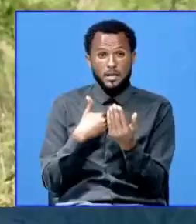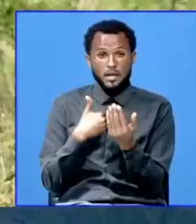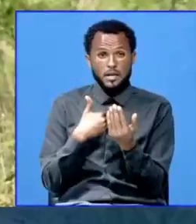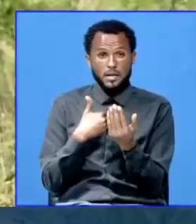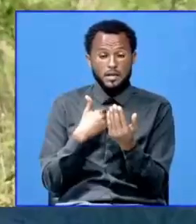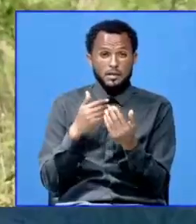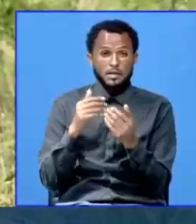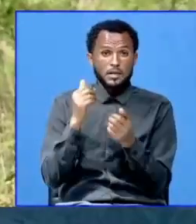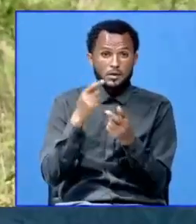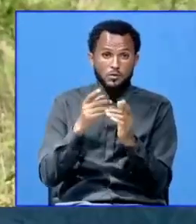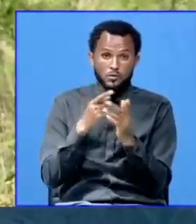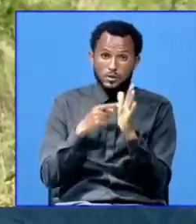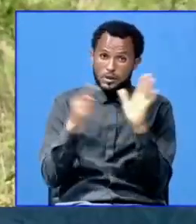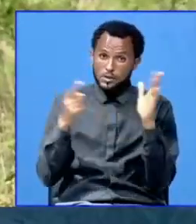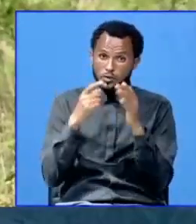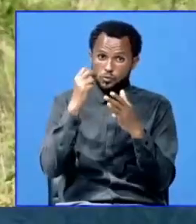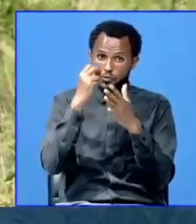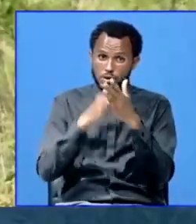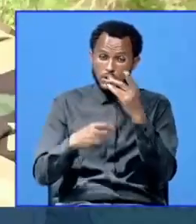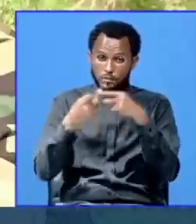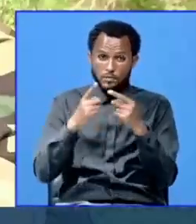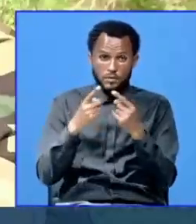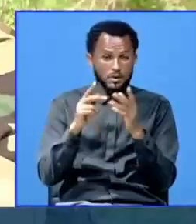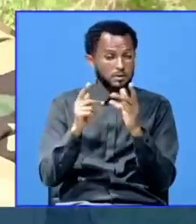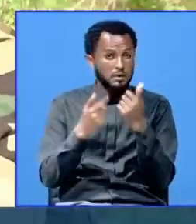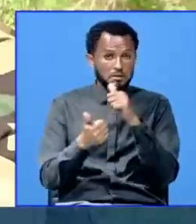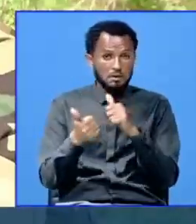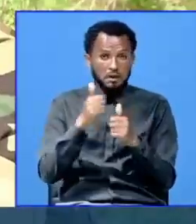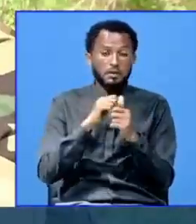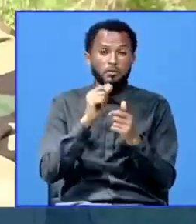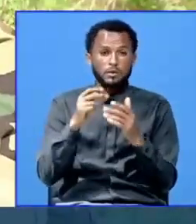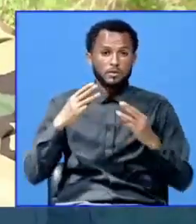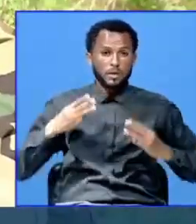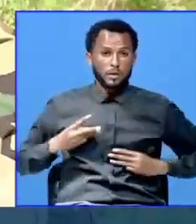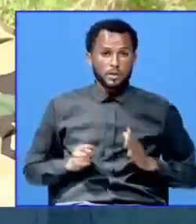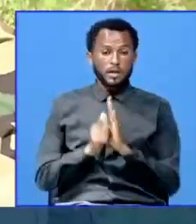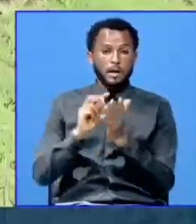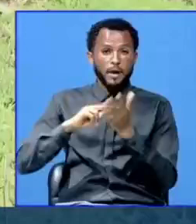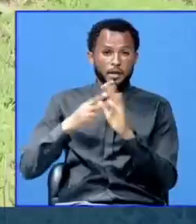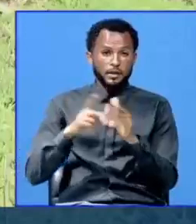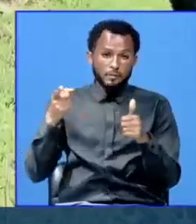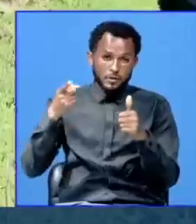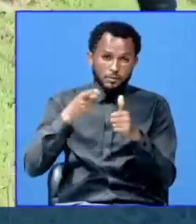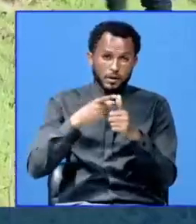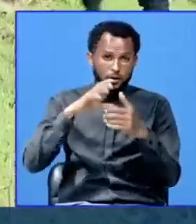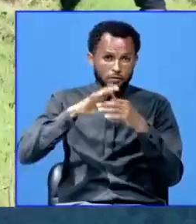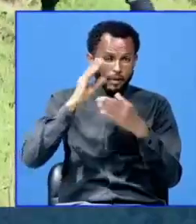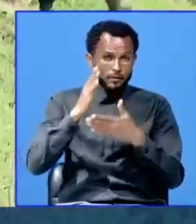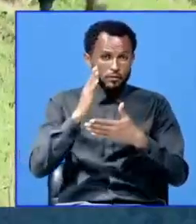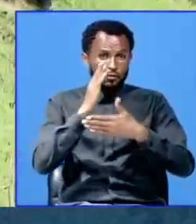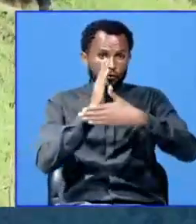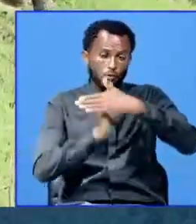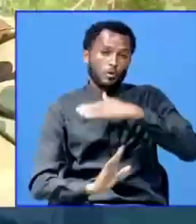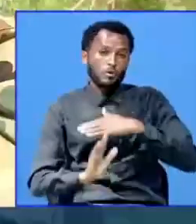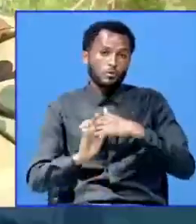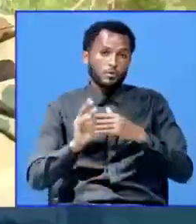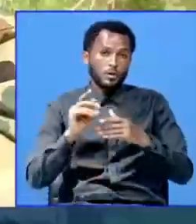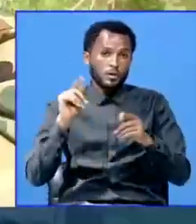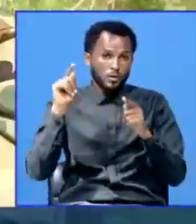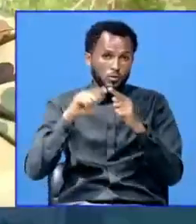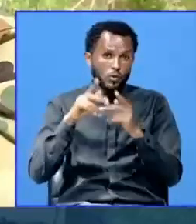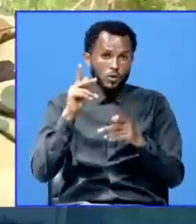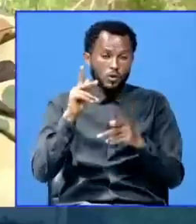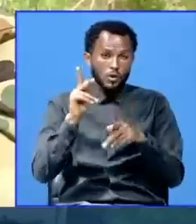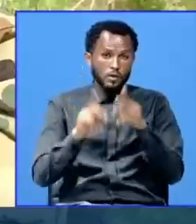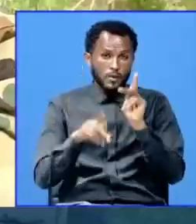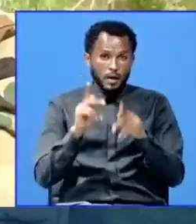هزا تقرأي دمار يوص يتكم زمس لترا ترا يكونا تراوي تقرأي مالت كاب مجمر يجميرو كابت حفرات سب توليدو نت حفرات سب زقلقل